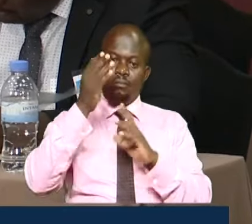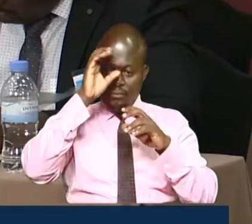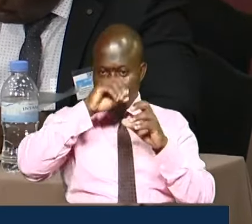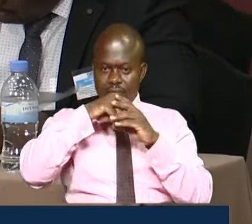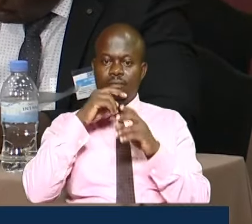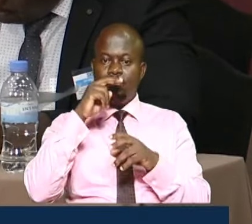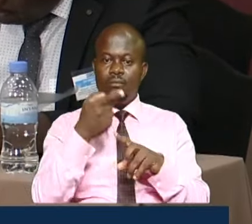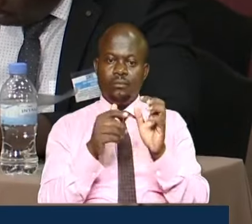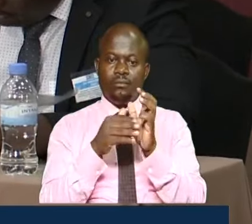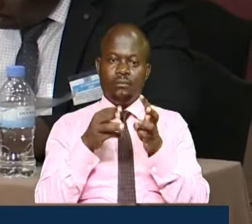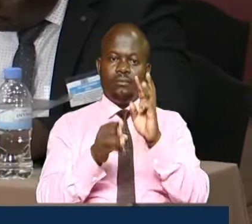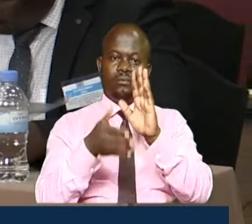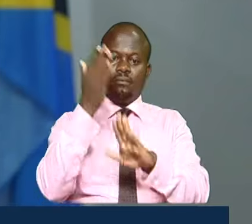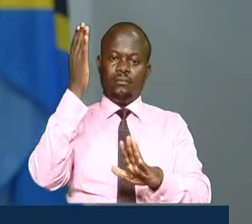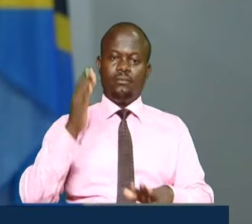ibisubizo kandi mu buryo bwihuse.